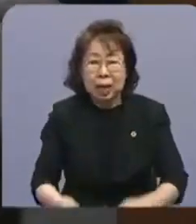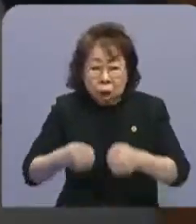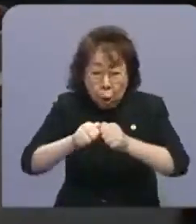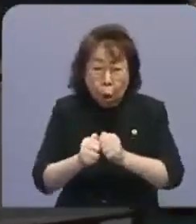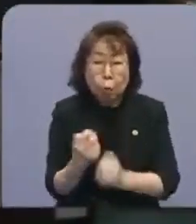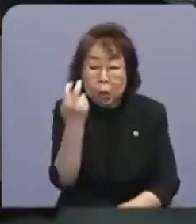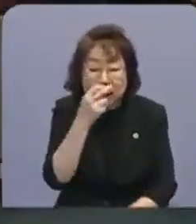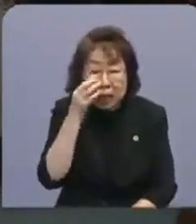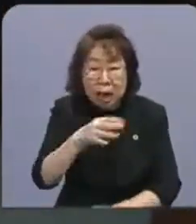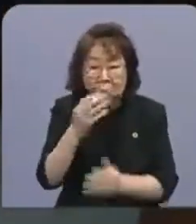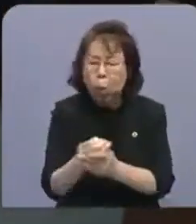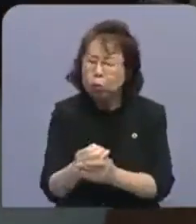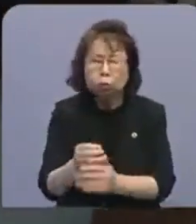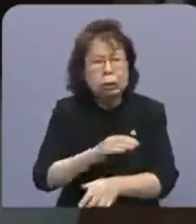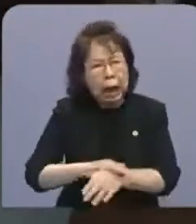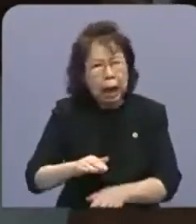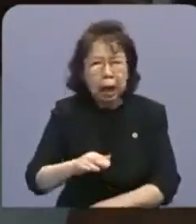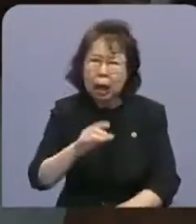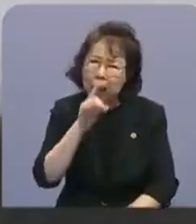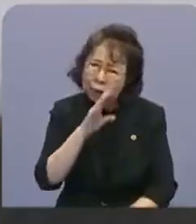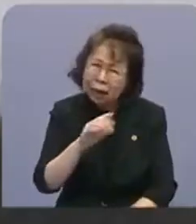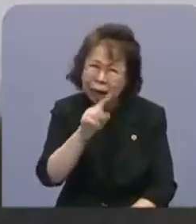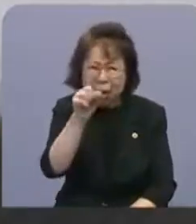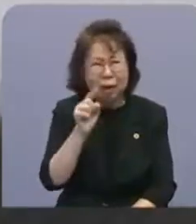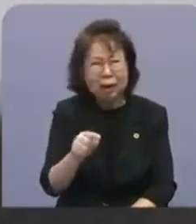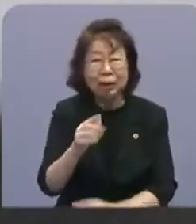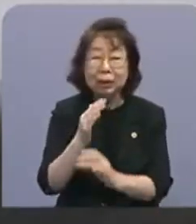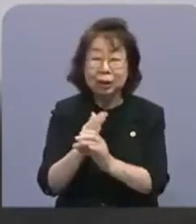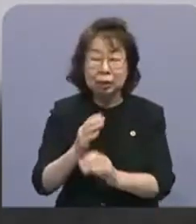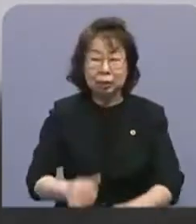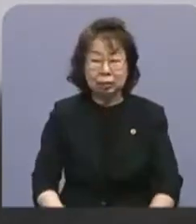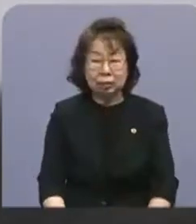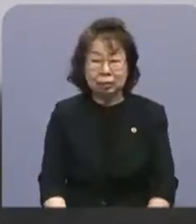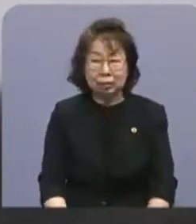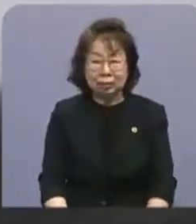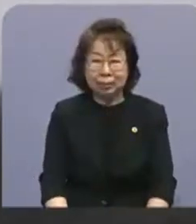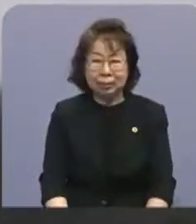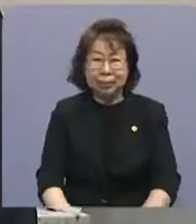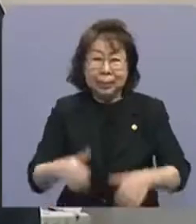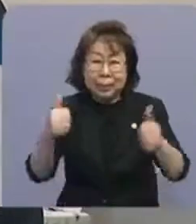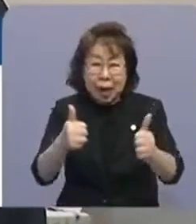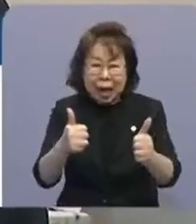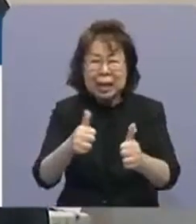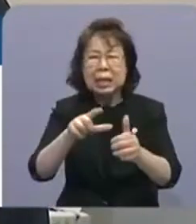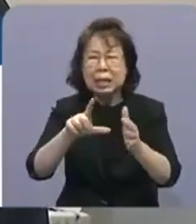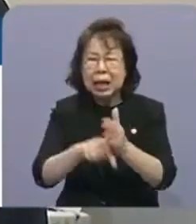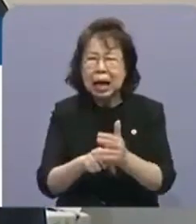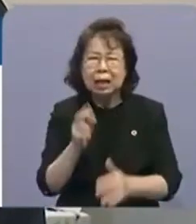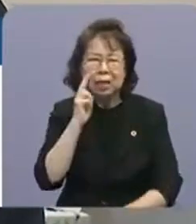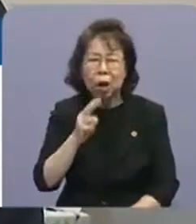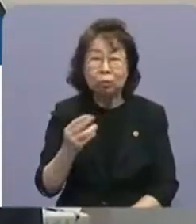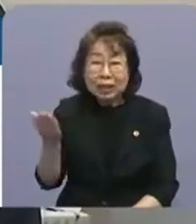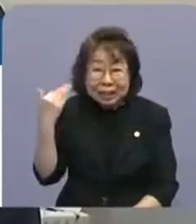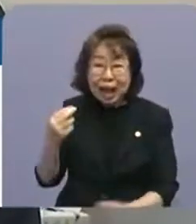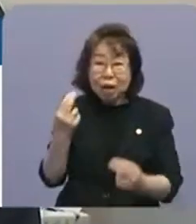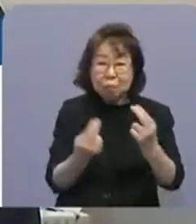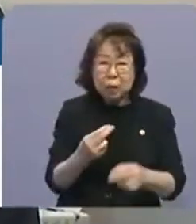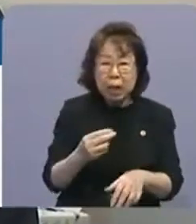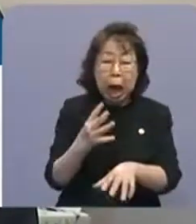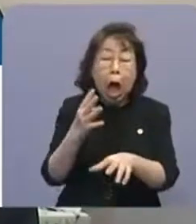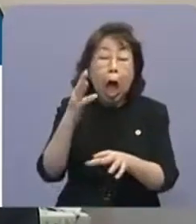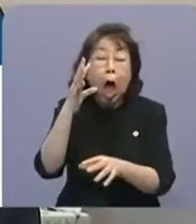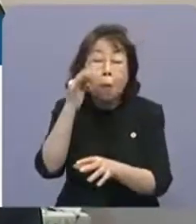예산 검증이 이뤄질지 우려가 나오는 이유입니다. 회기 기간이 그 예년에 비해서 조금 며칠